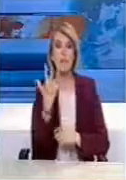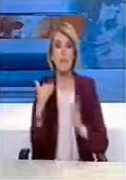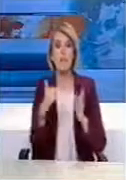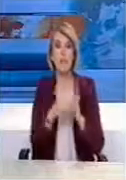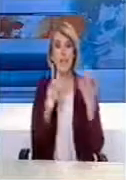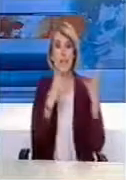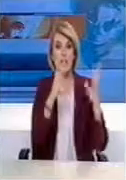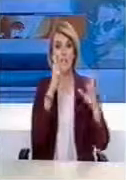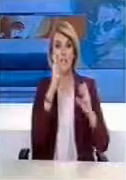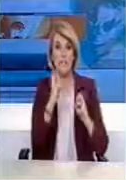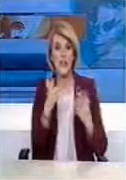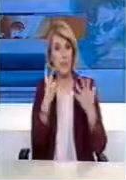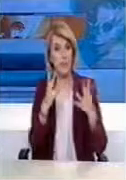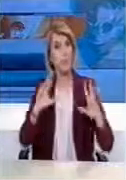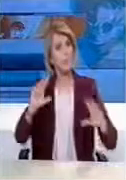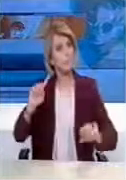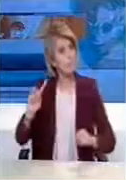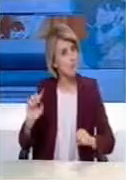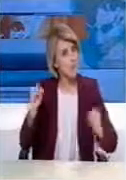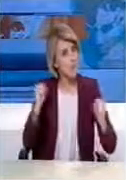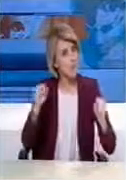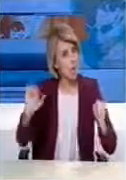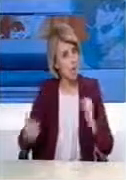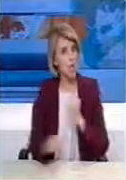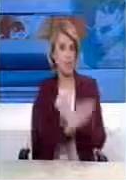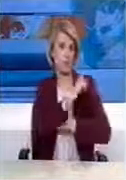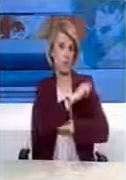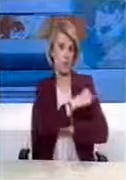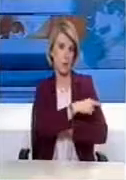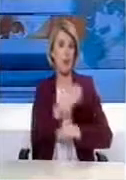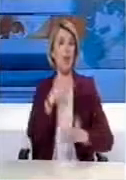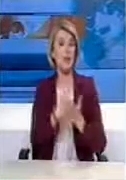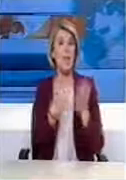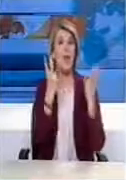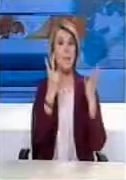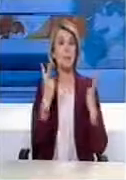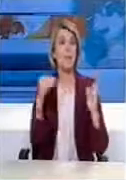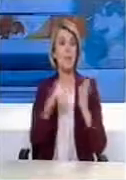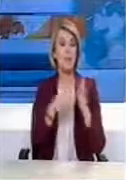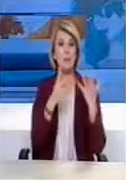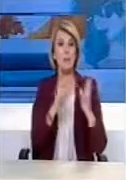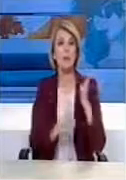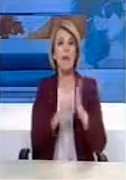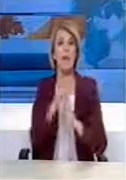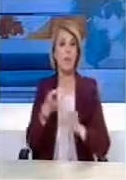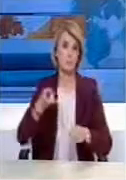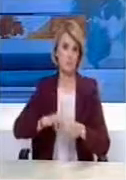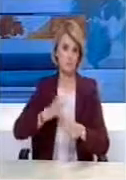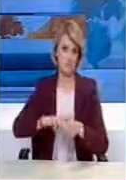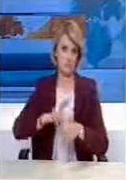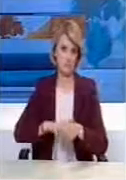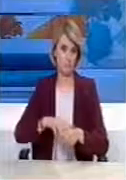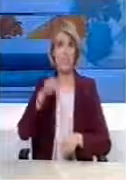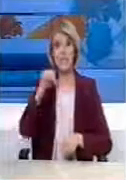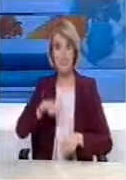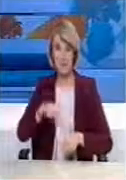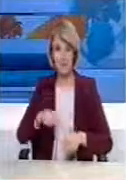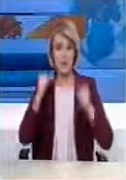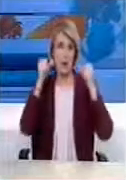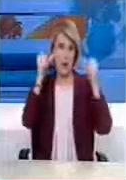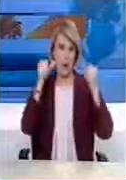25.937 ασθενείς που έχουν αναρρώσει και 16.711 καταγεγραμμένους θανάτους. Σήμερα ανακοινώνουμε 56